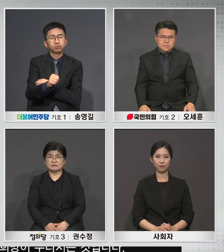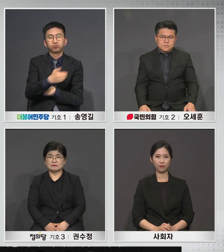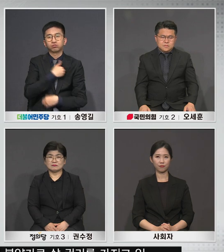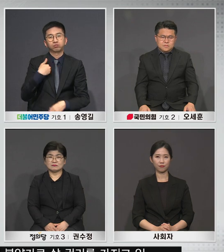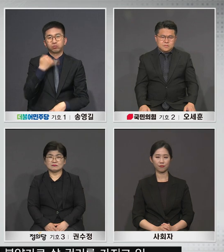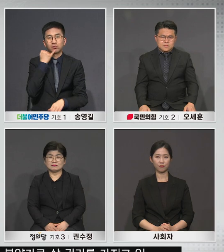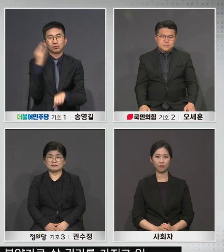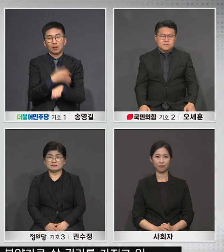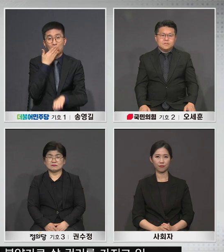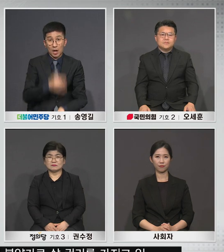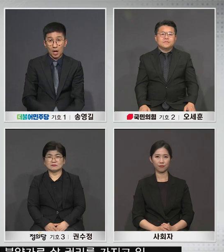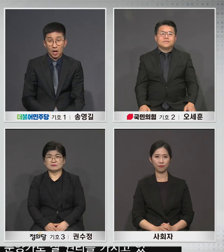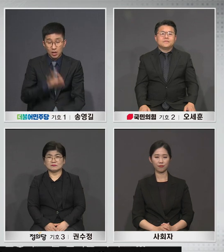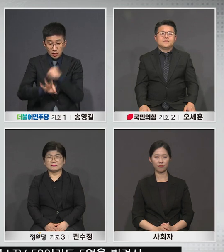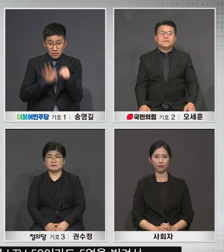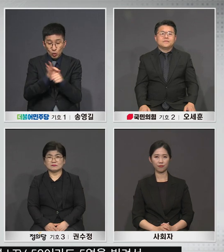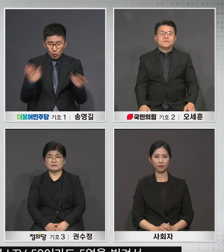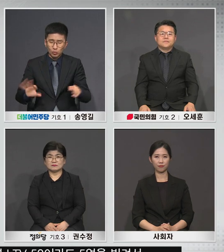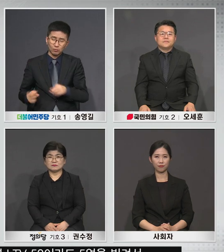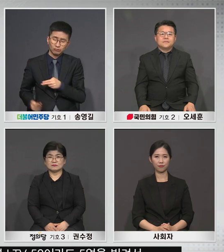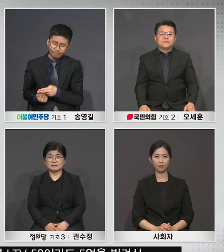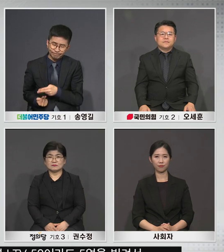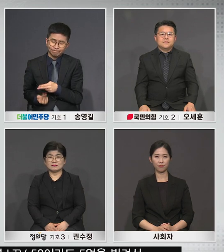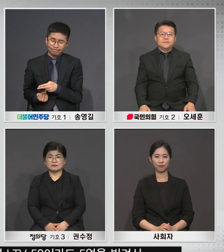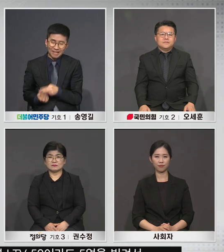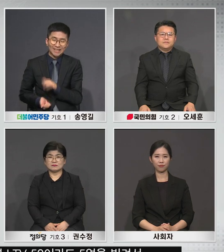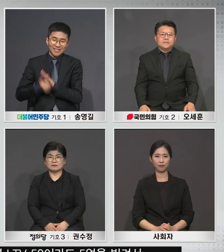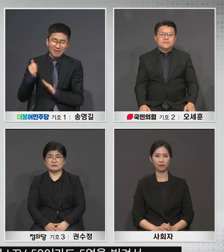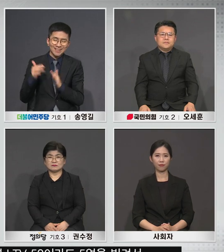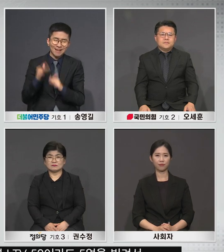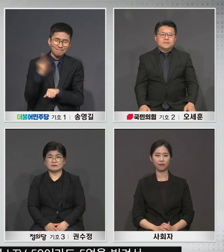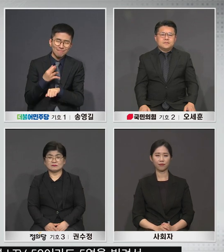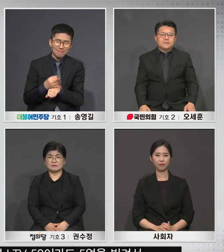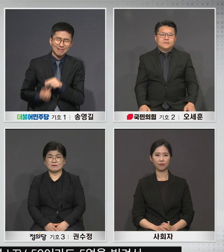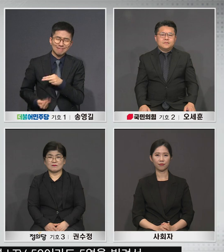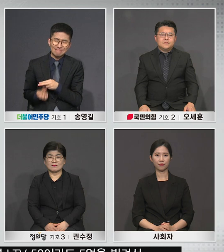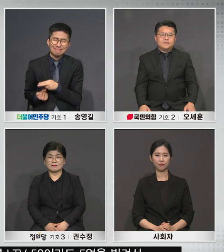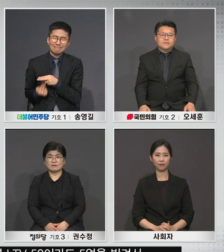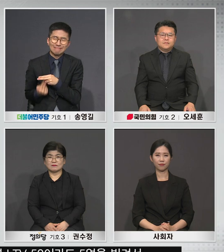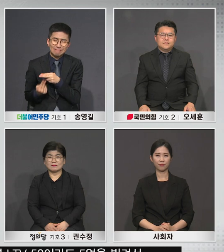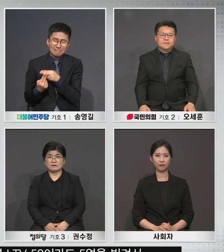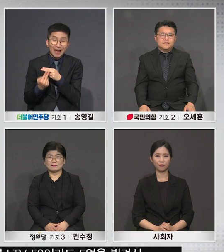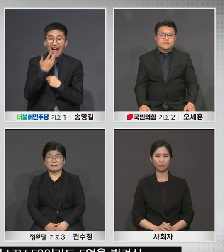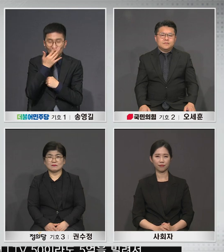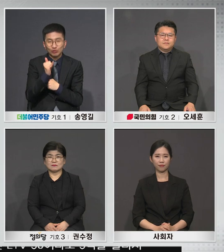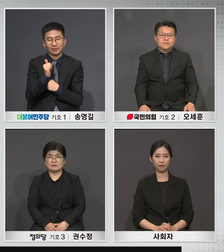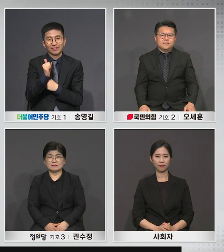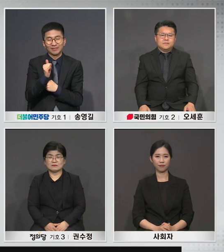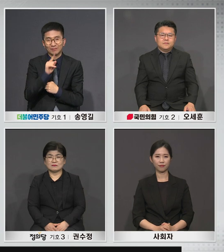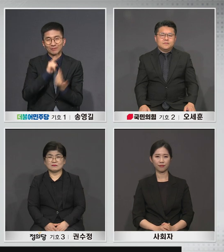계획을 통해서 자기 집을 가질 수 있는 희망의 사다리를 만들어 주는 것이다. 이 말씀을 드리겠습니다.